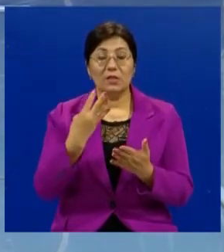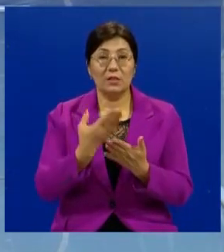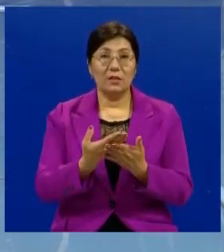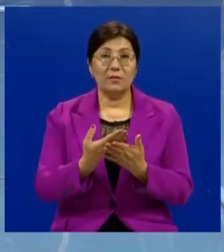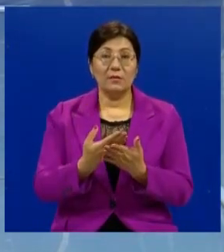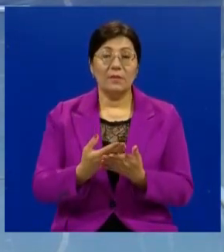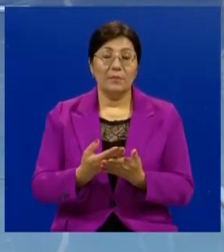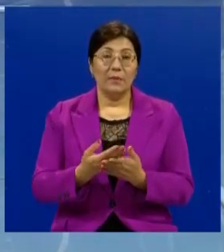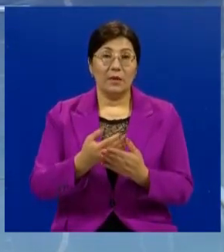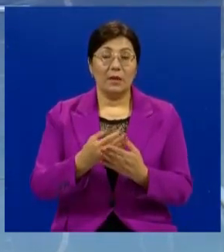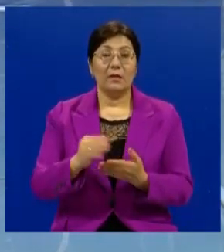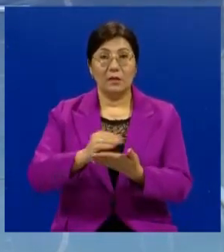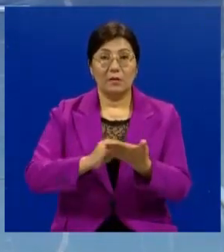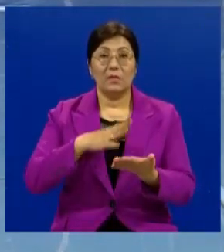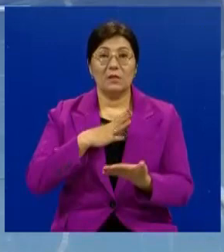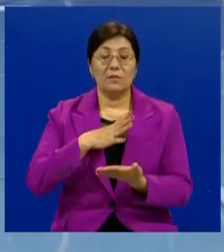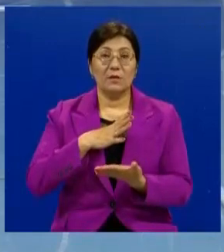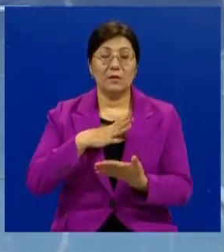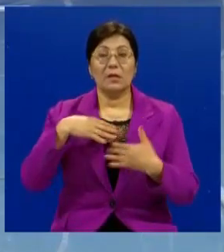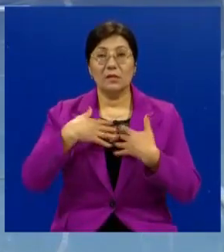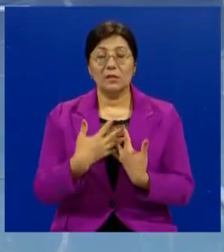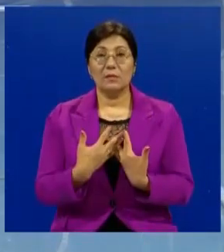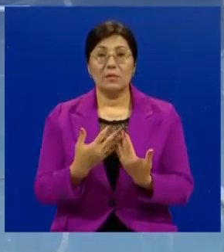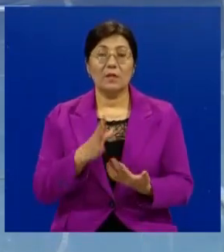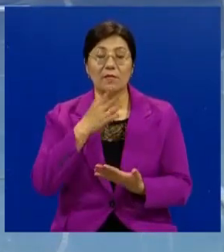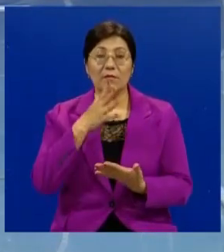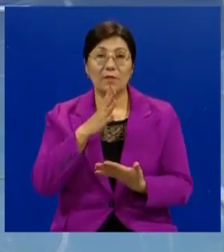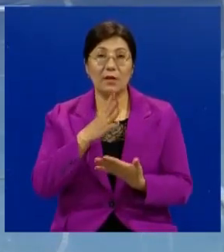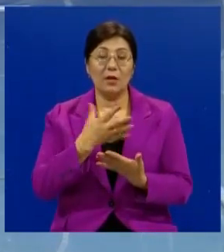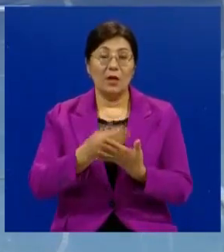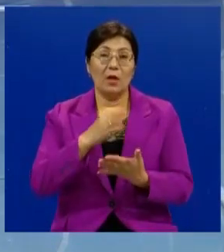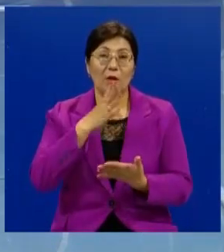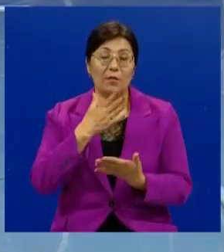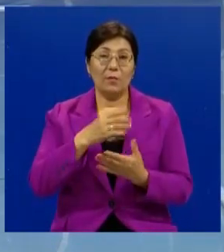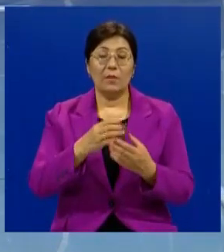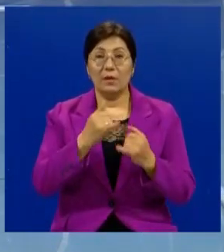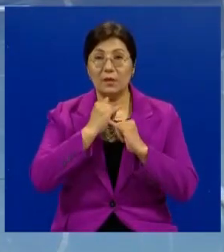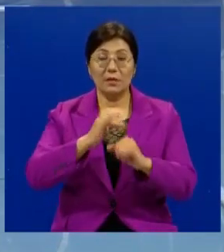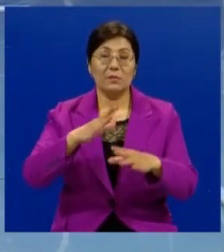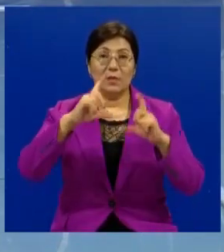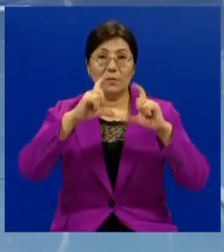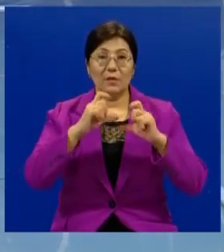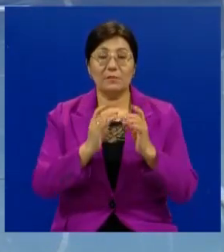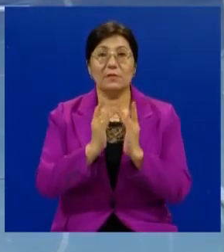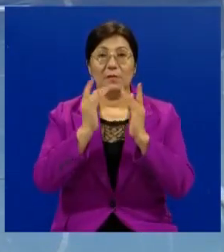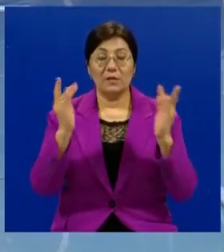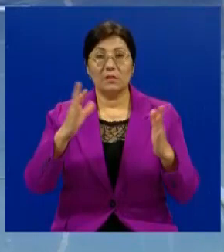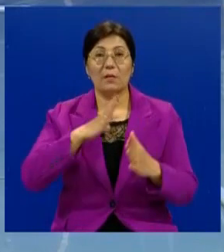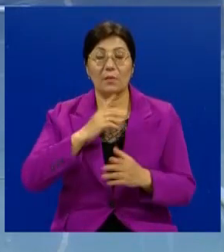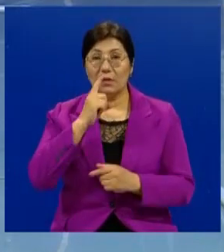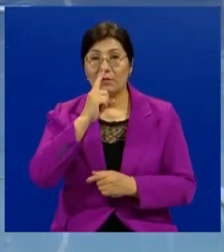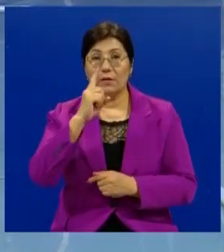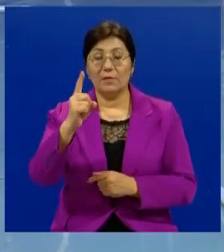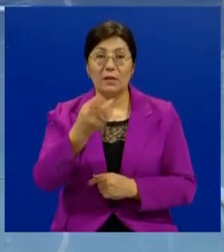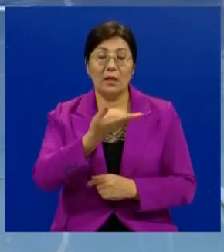флага. К сожалению, в свое время я не смогла заснять это, потому что с моста было далеко